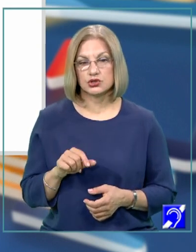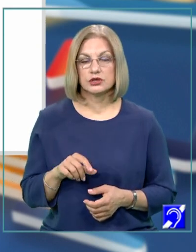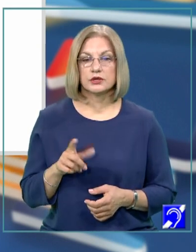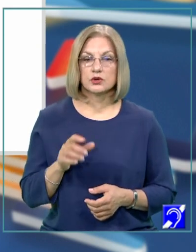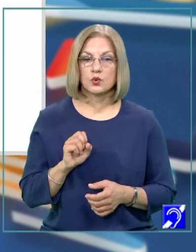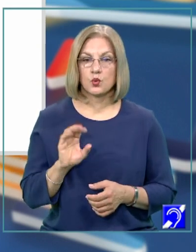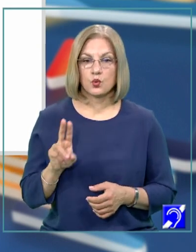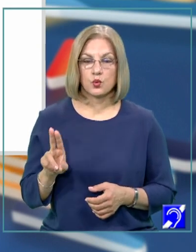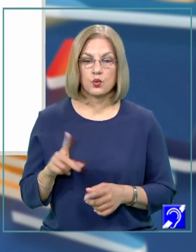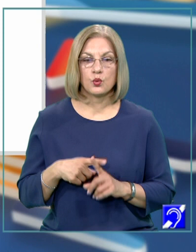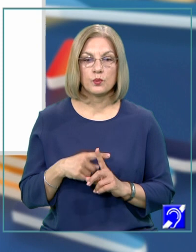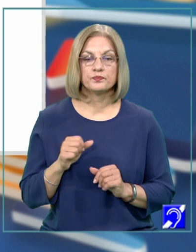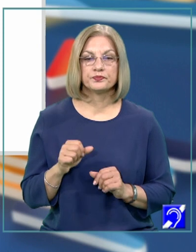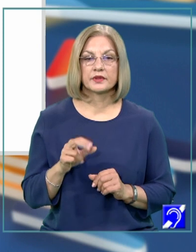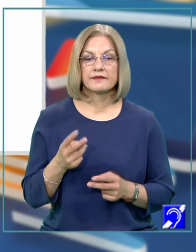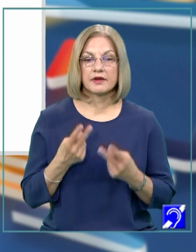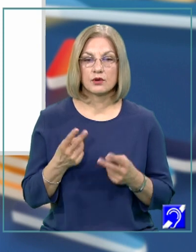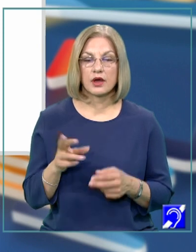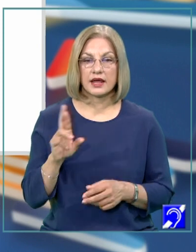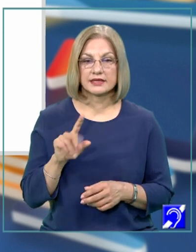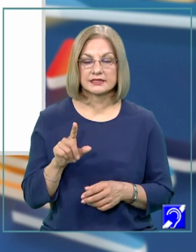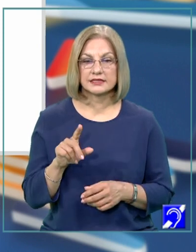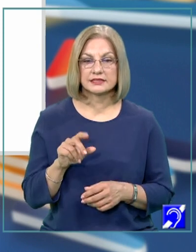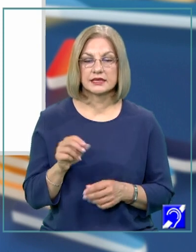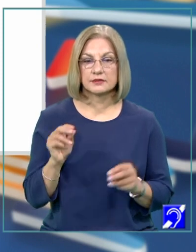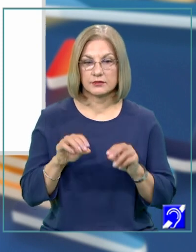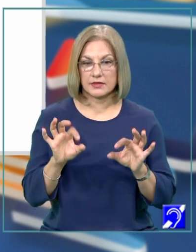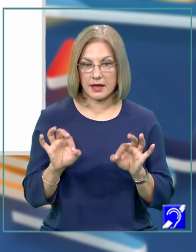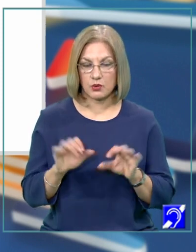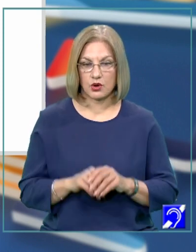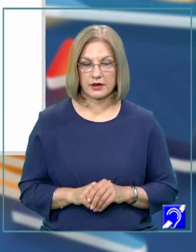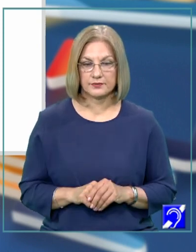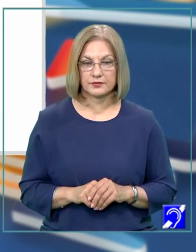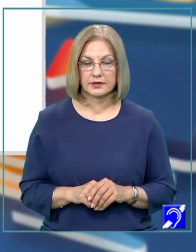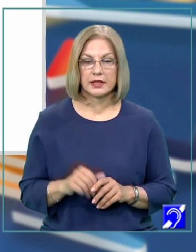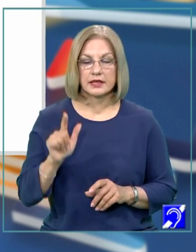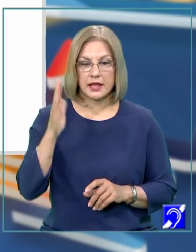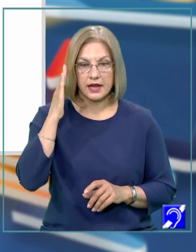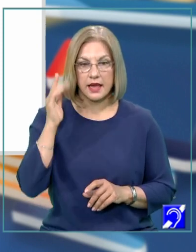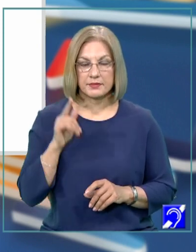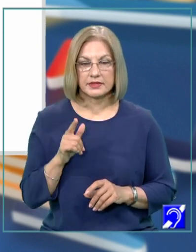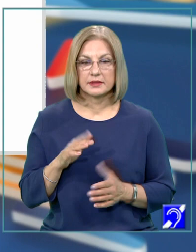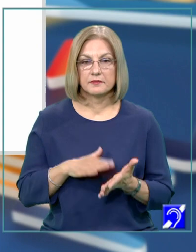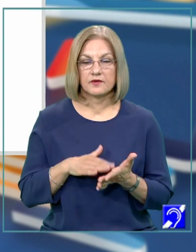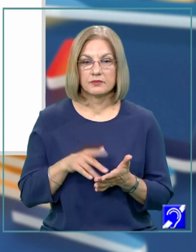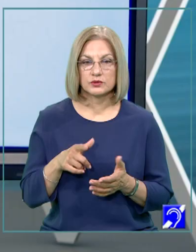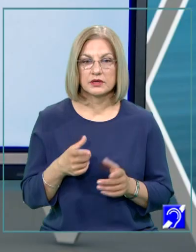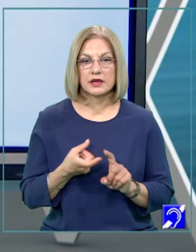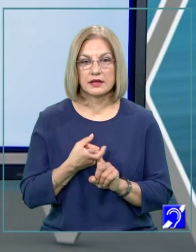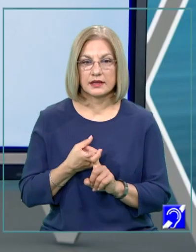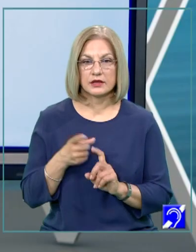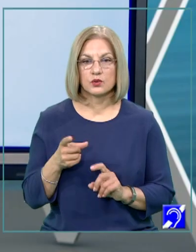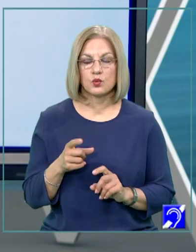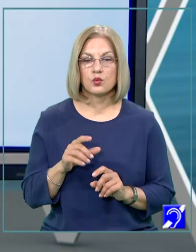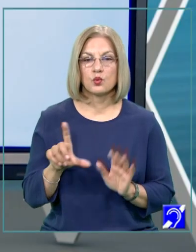cu valoarea rezistenței montate la bornele sursei ne reamintim faptul că în acord cu legea